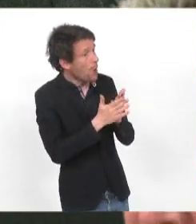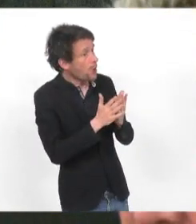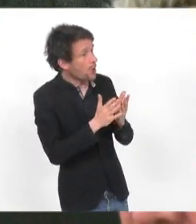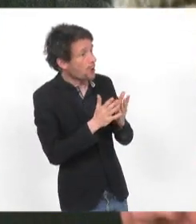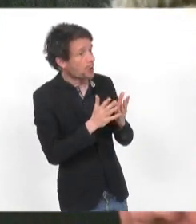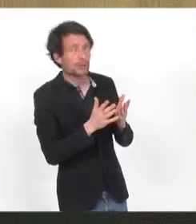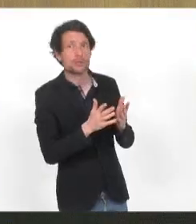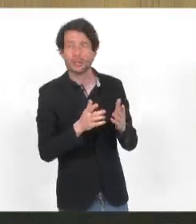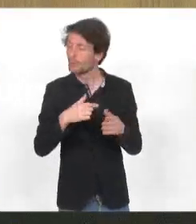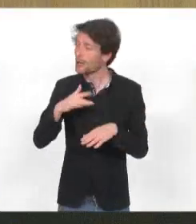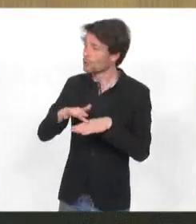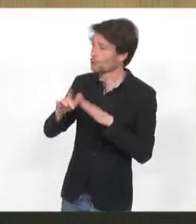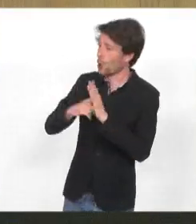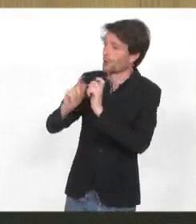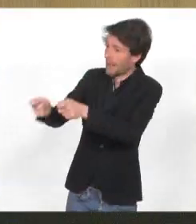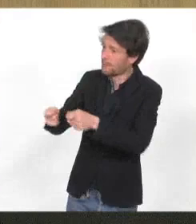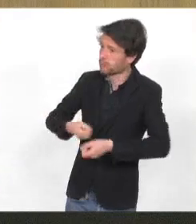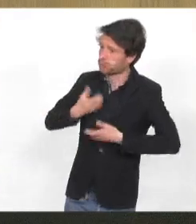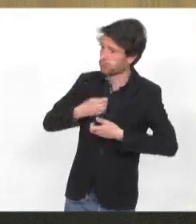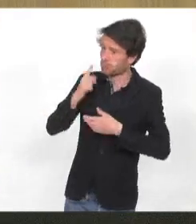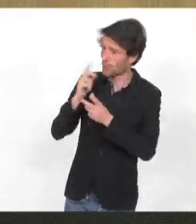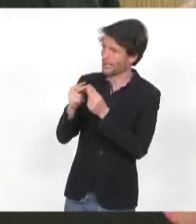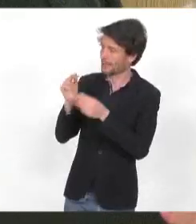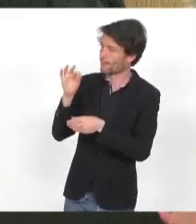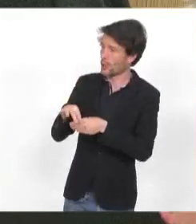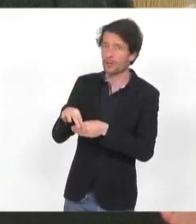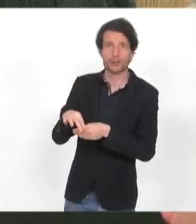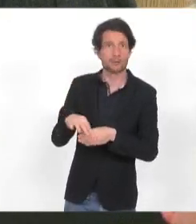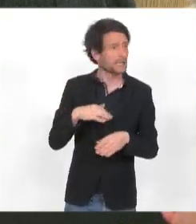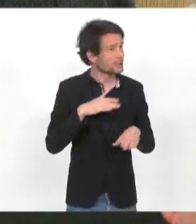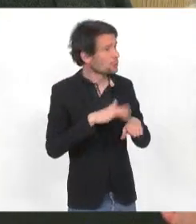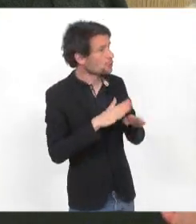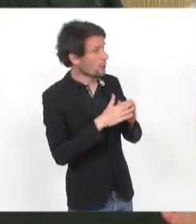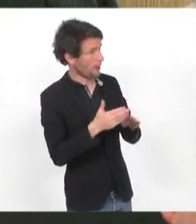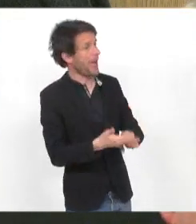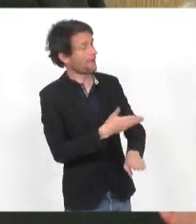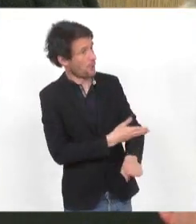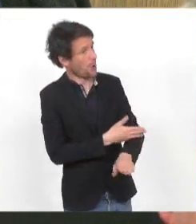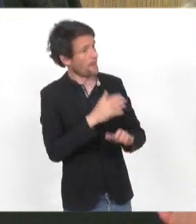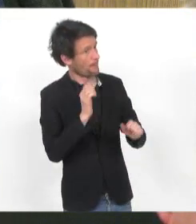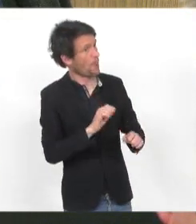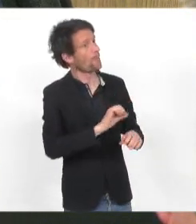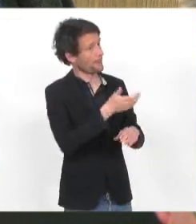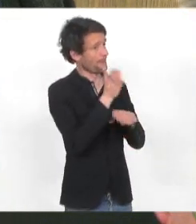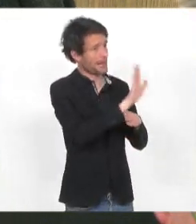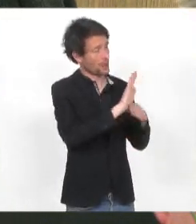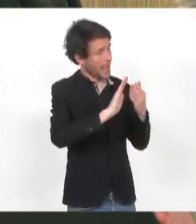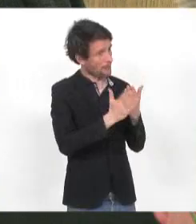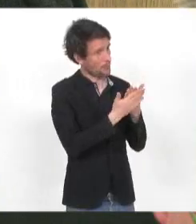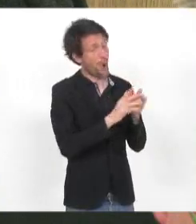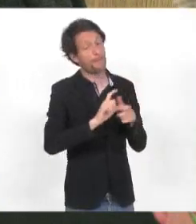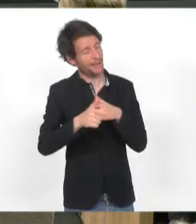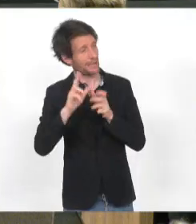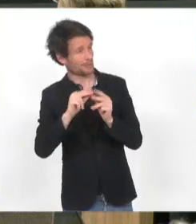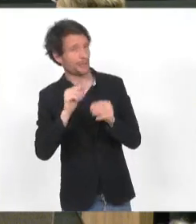des amendements. Je vous ai redonné la parole pour votre explication de vote. Je vous avais demandé avant si c'était possible de d'abord présenter les amendements et ensuite